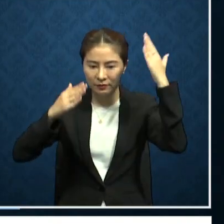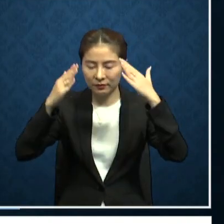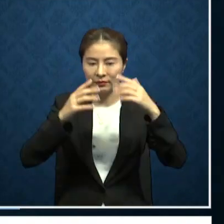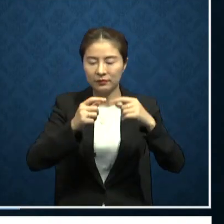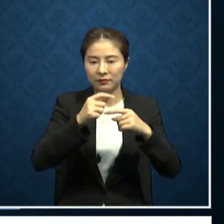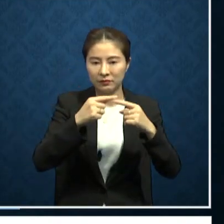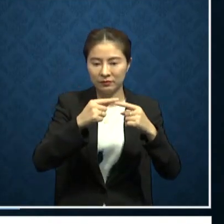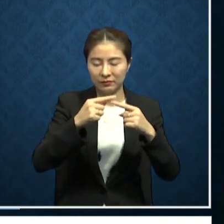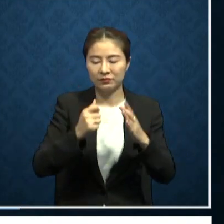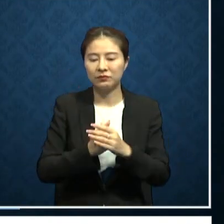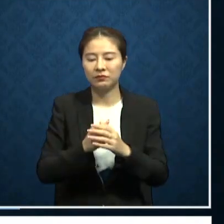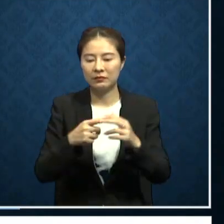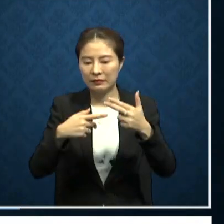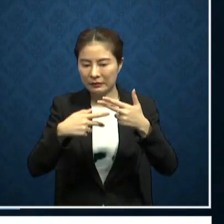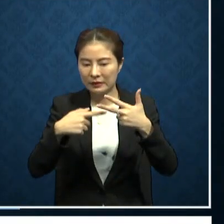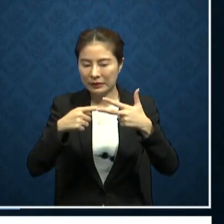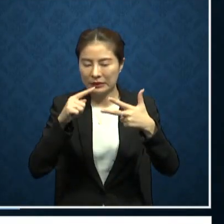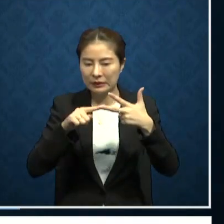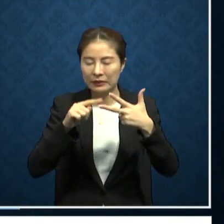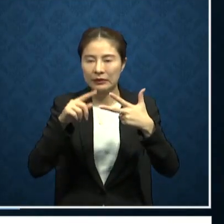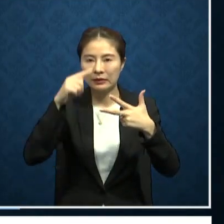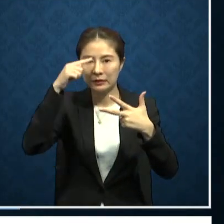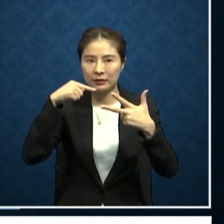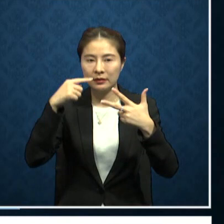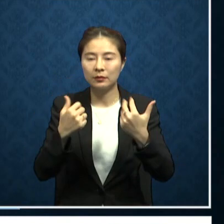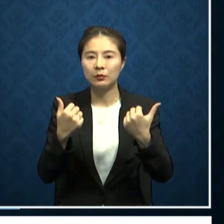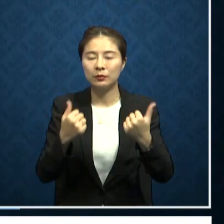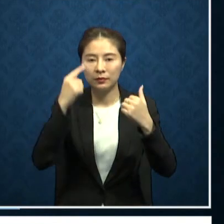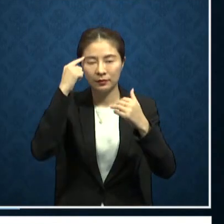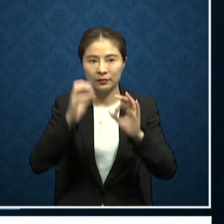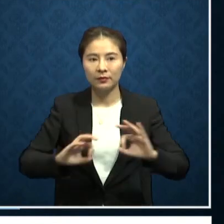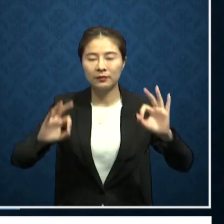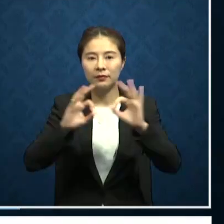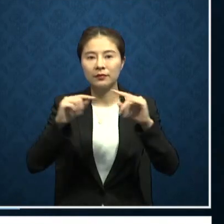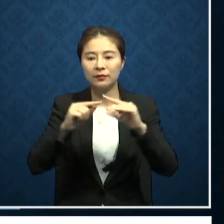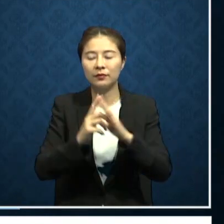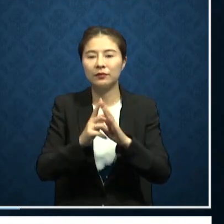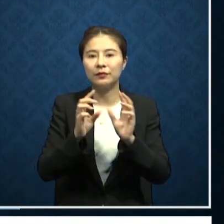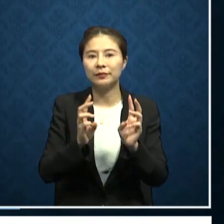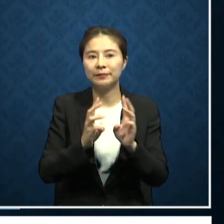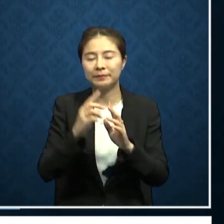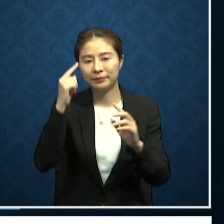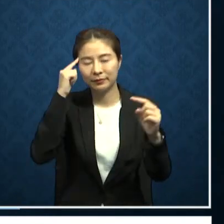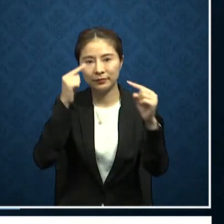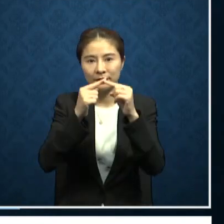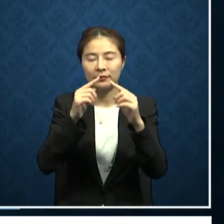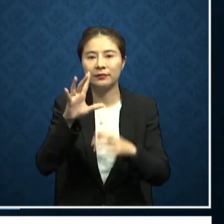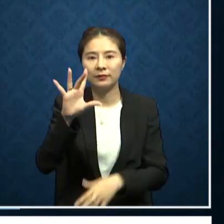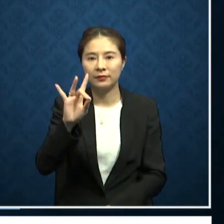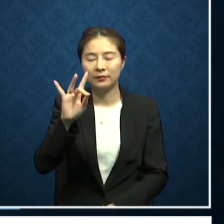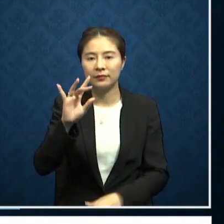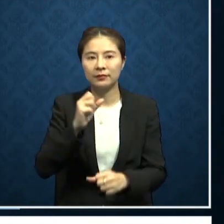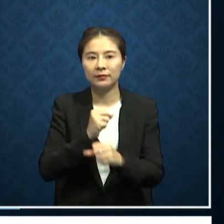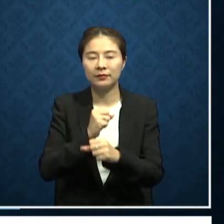ของการจัดอันดับด้านภานะคะเอ่อโดยคำนึงถึง 8เสาหลักนะคะไทยมีคะแนนสูงสุดเอ่อในด้าน